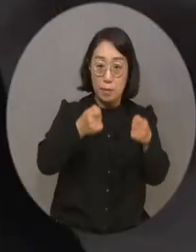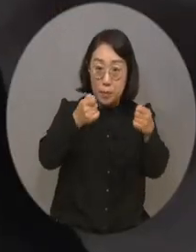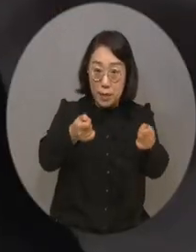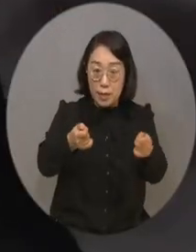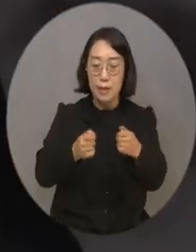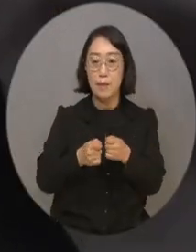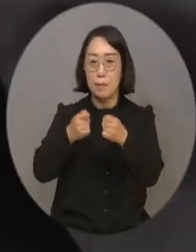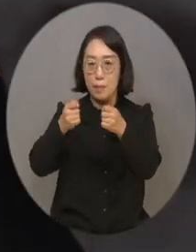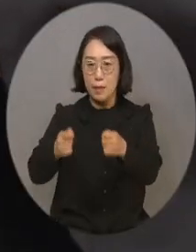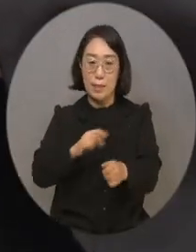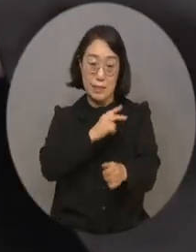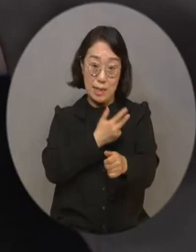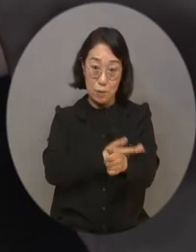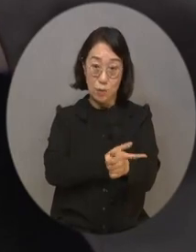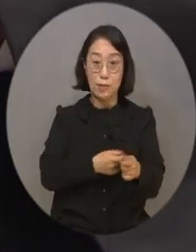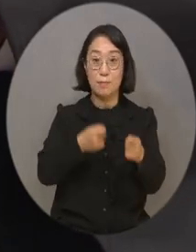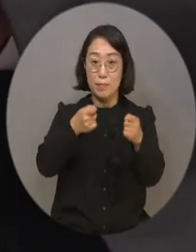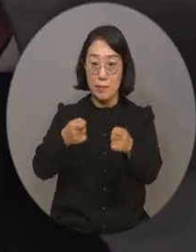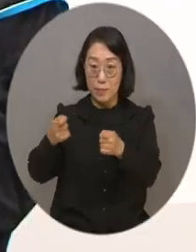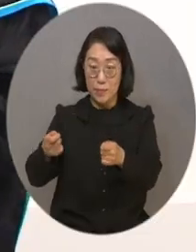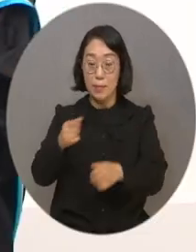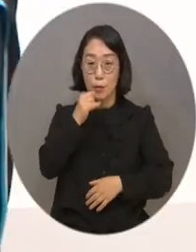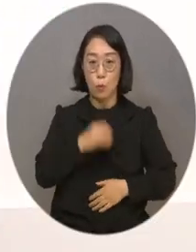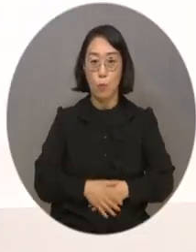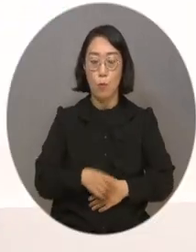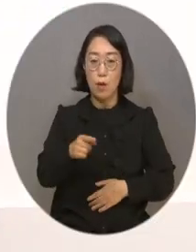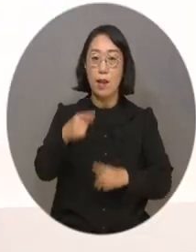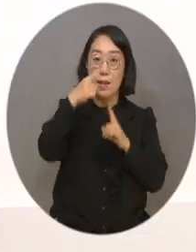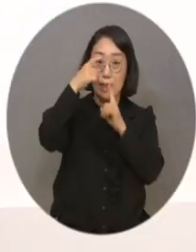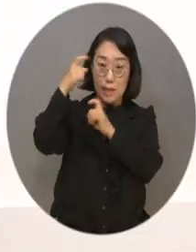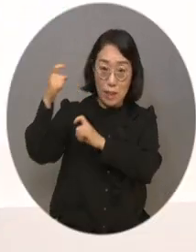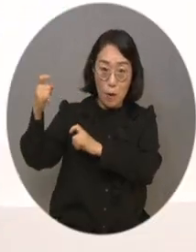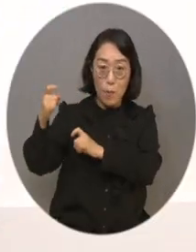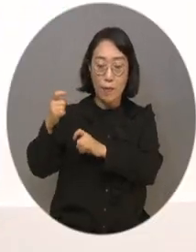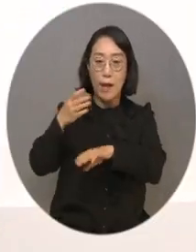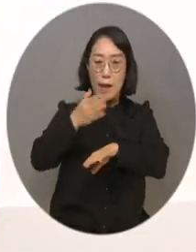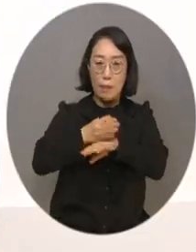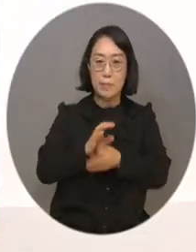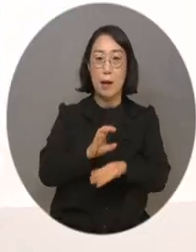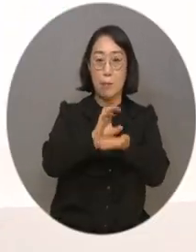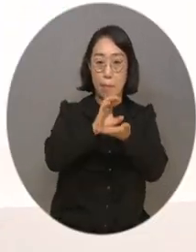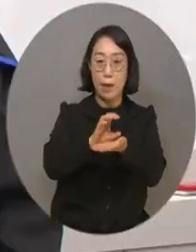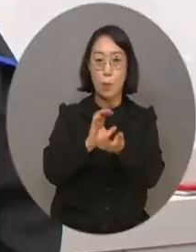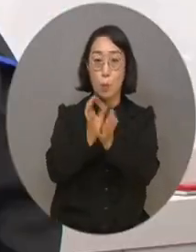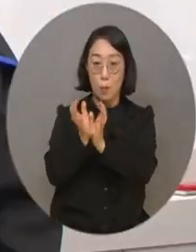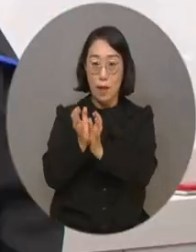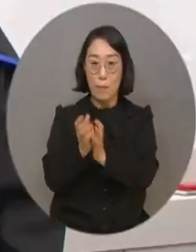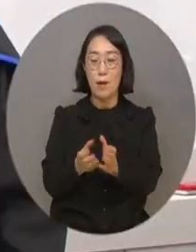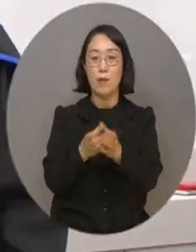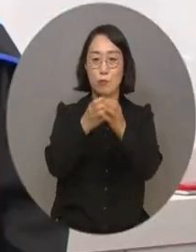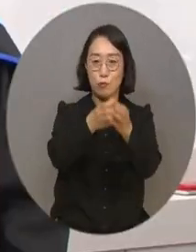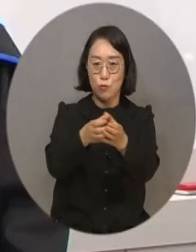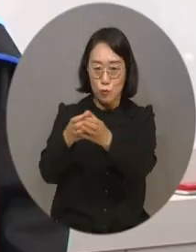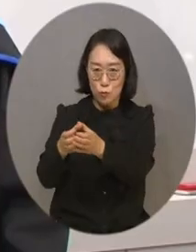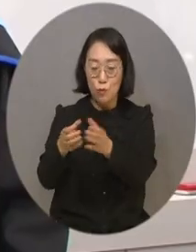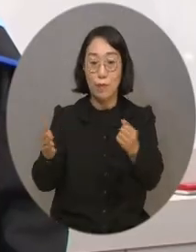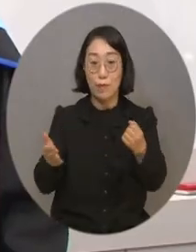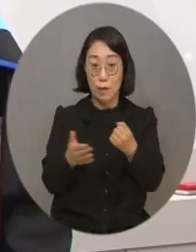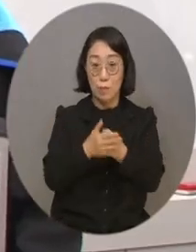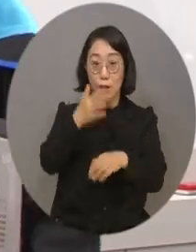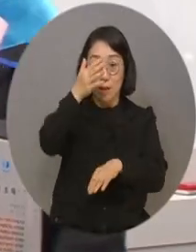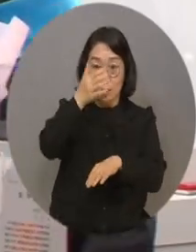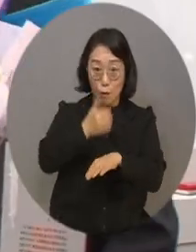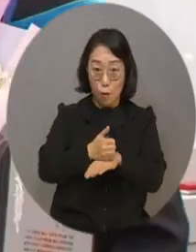수료증, 자격증서 등이 수여되었으며 이를 기념하는 감사패를 꽃다발과 함께 전달되는 등 다양한